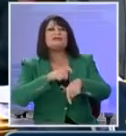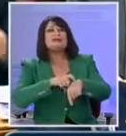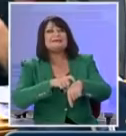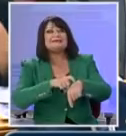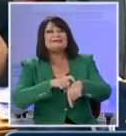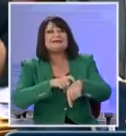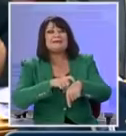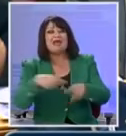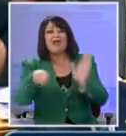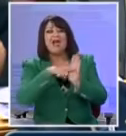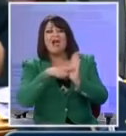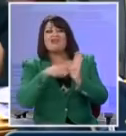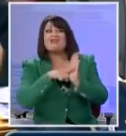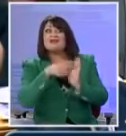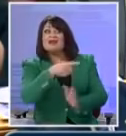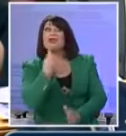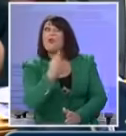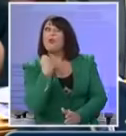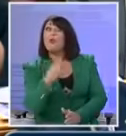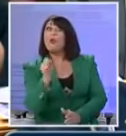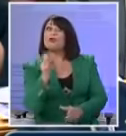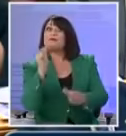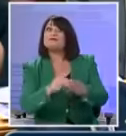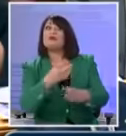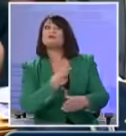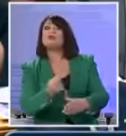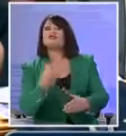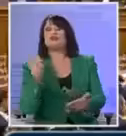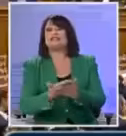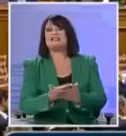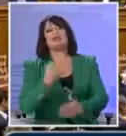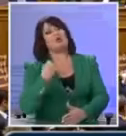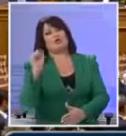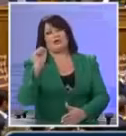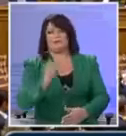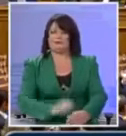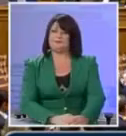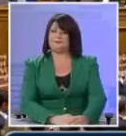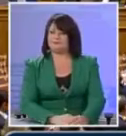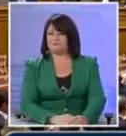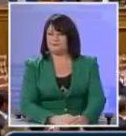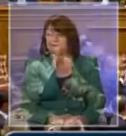πάτε αρνητικά και σας λέμε όχι στην ψήφο εμπιστοσύνης που ζητάτε σήμερα το βράδυ